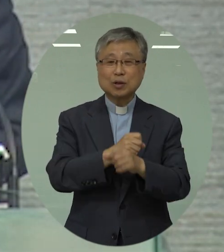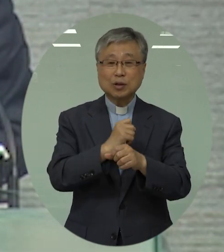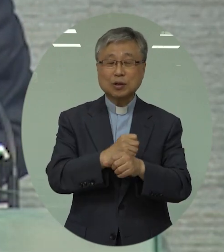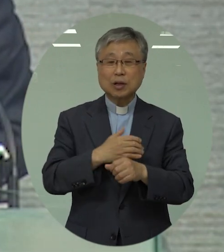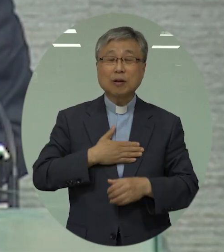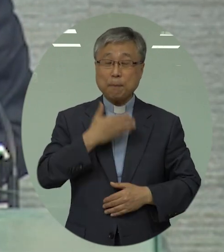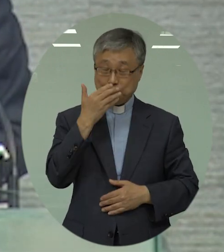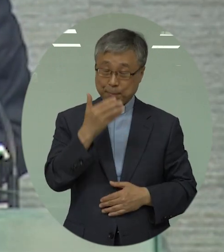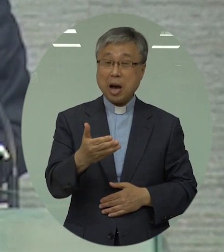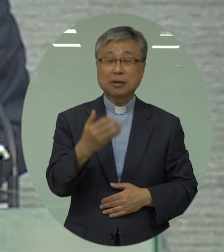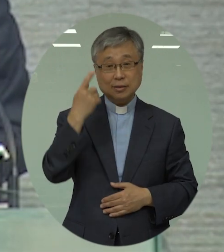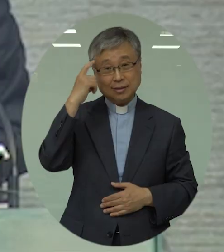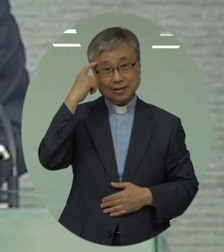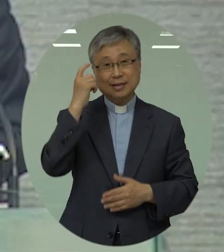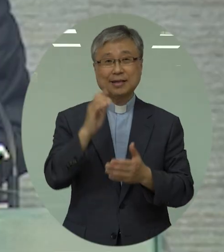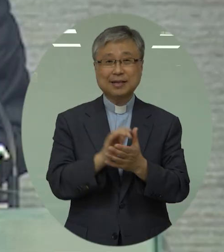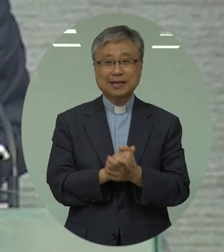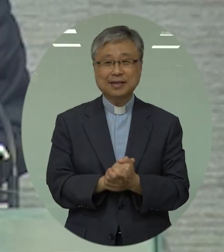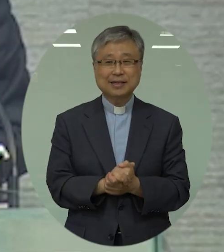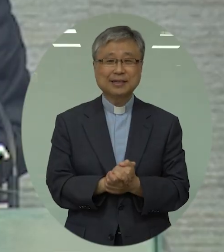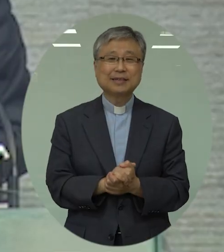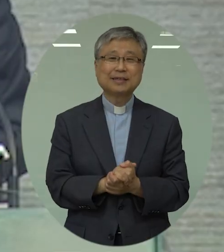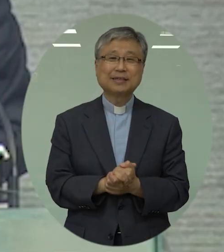가능하다고 생각해요.